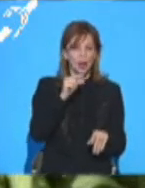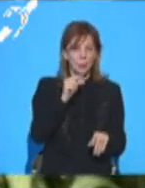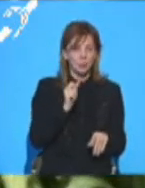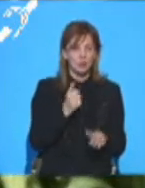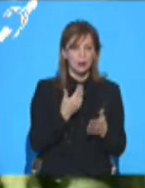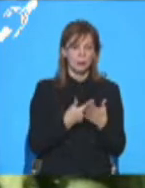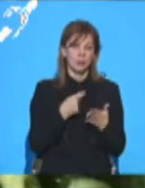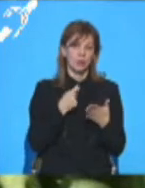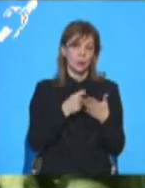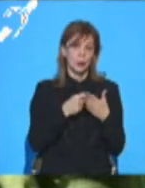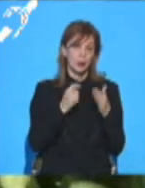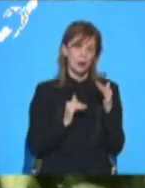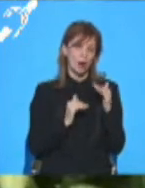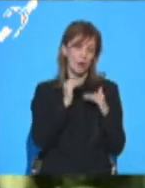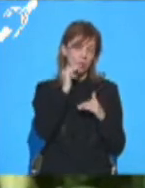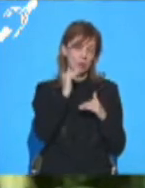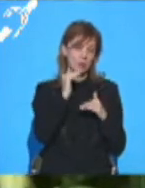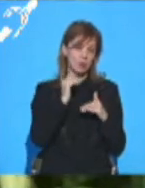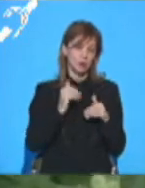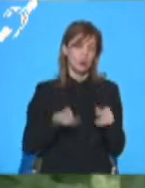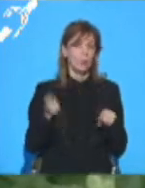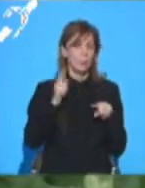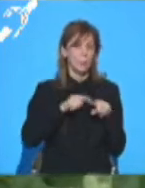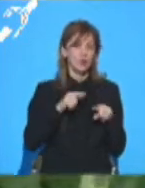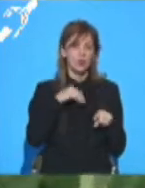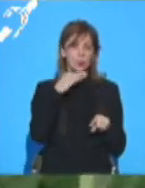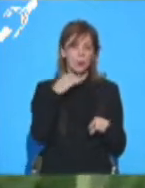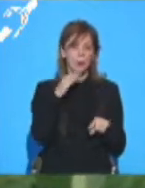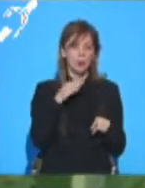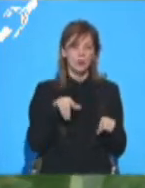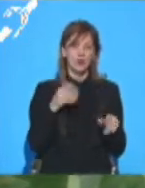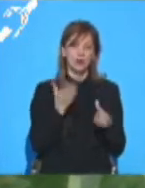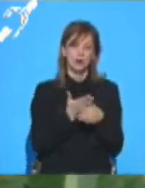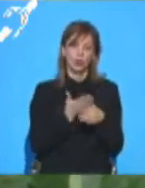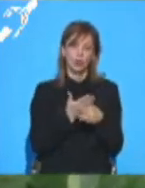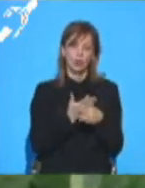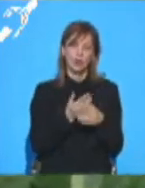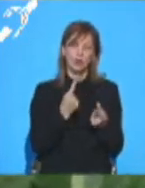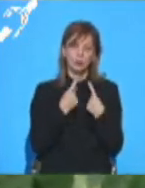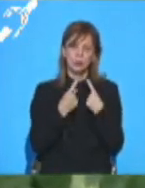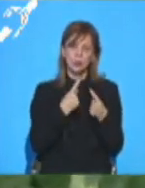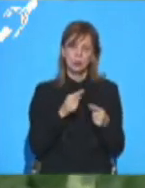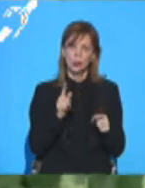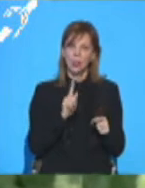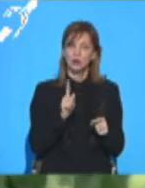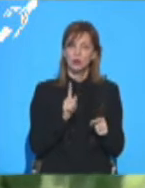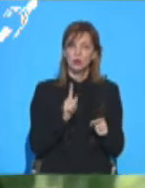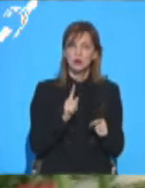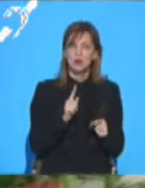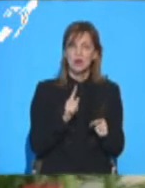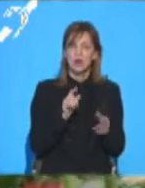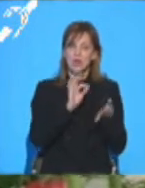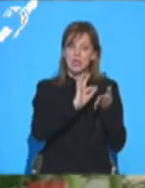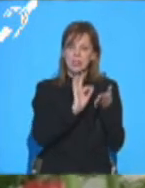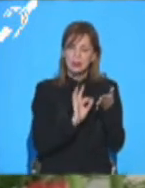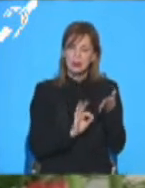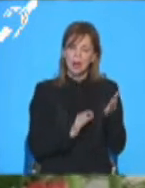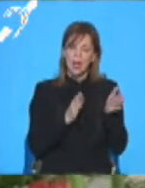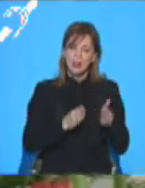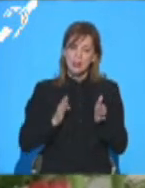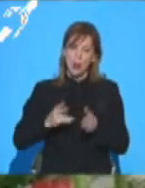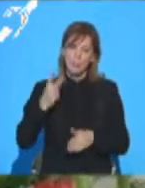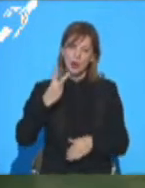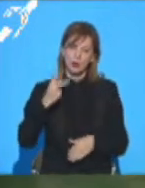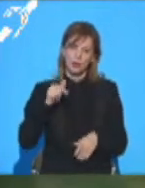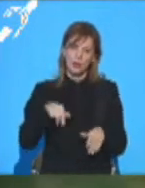în care prețurile au crescut foarte mult. În plus, ei sunt nemulțumiți că în documentul pus în dezbatere public nu se face vreo referire la ciclul 2 al